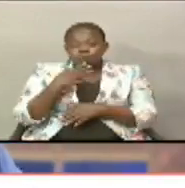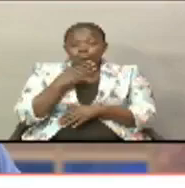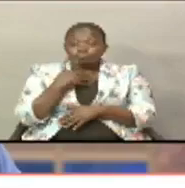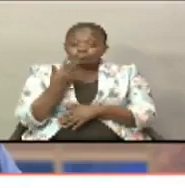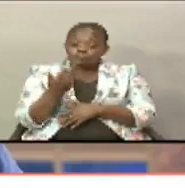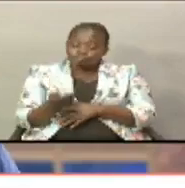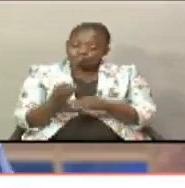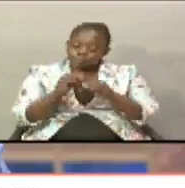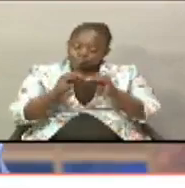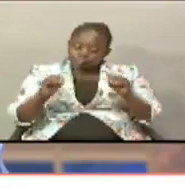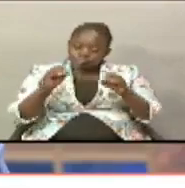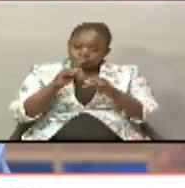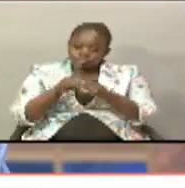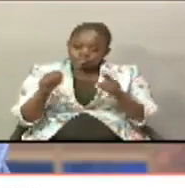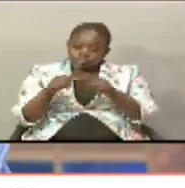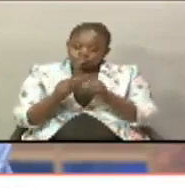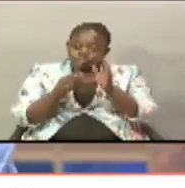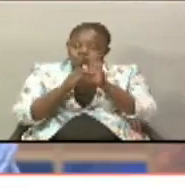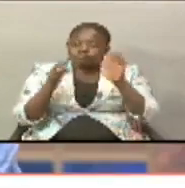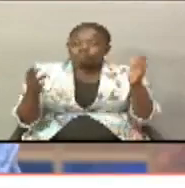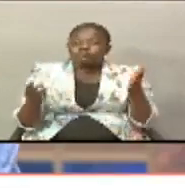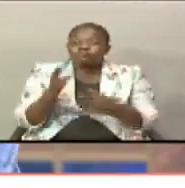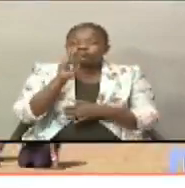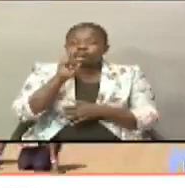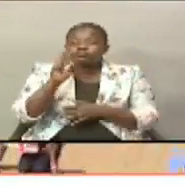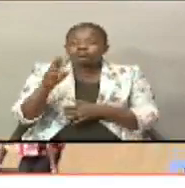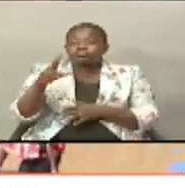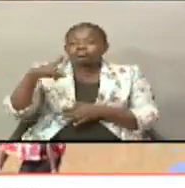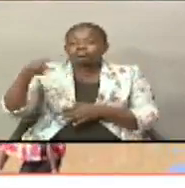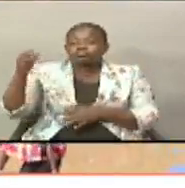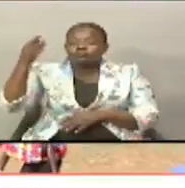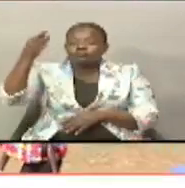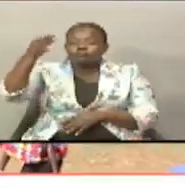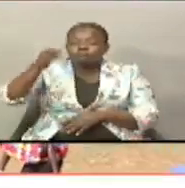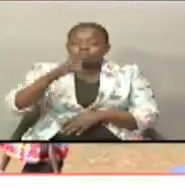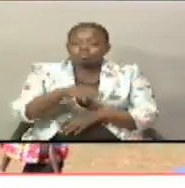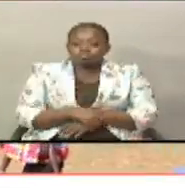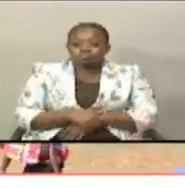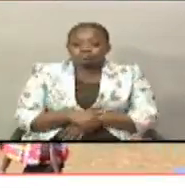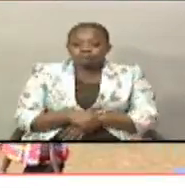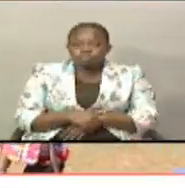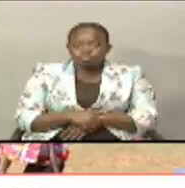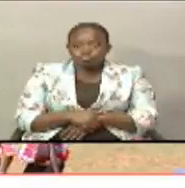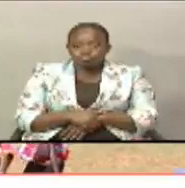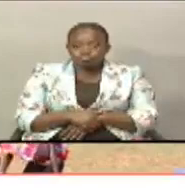tugenda tubabangulamu nga tubalaga gye bagenda maaso.